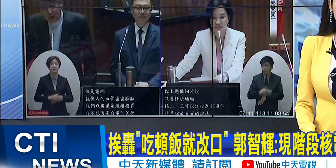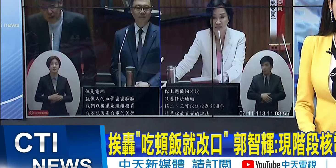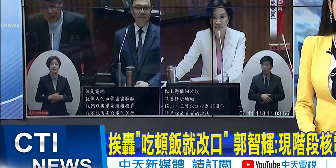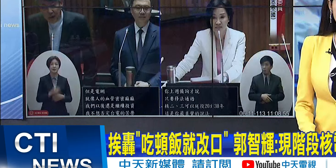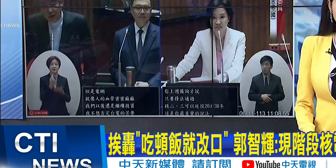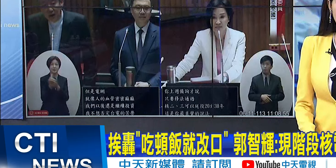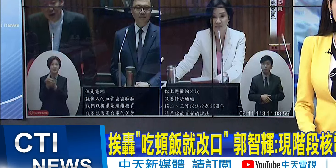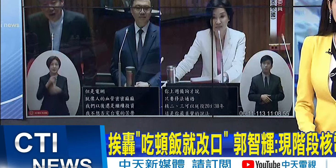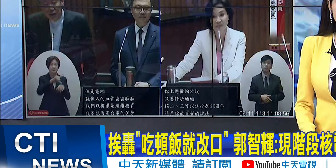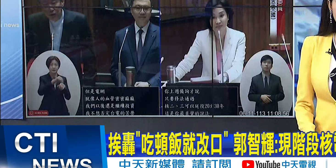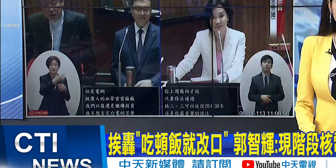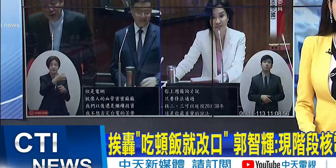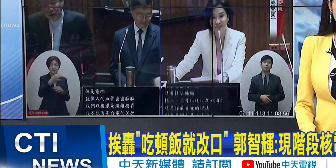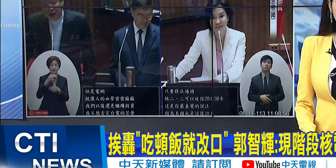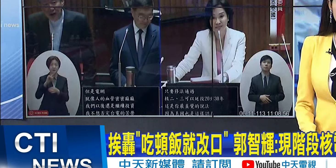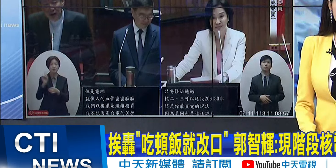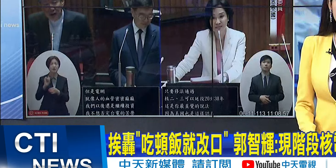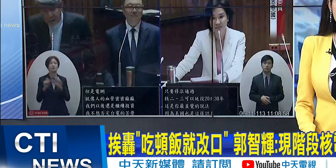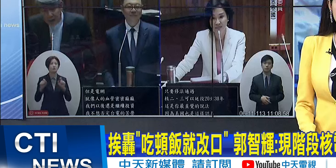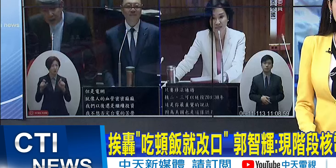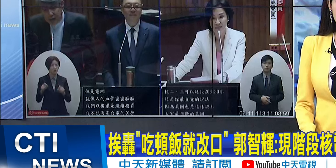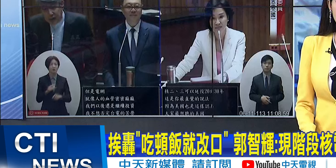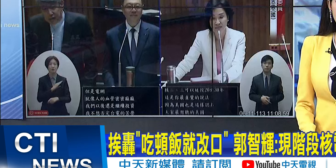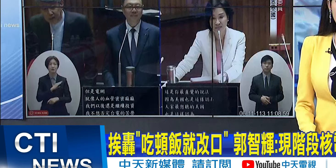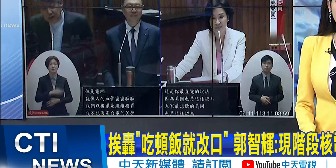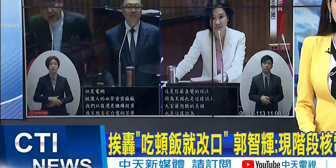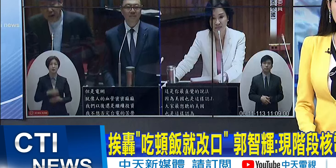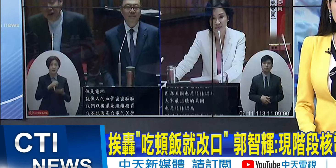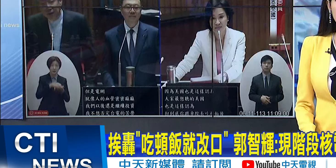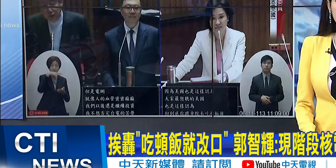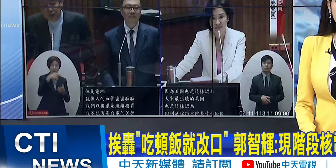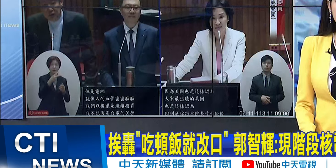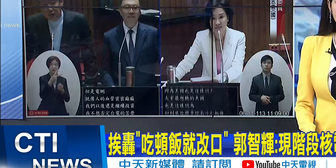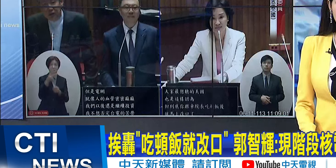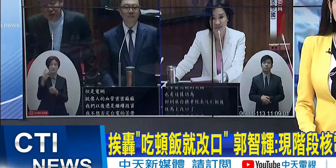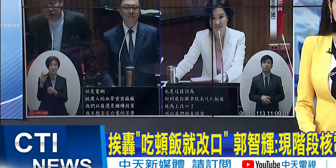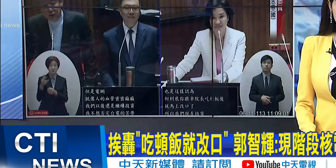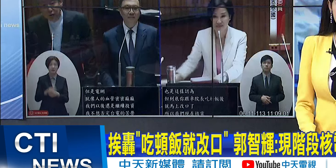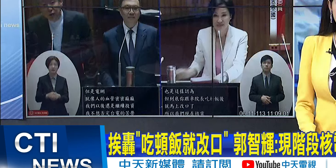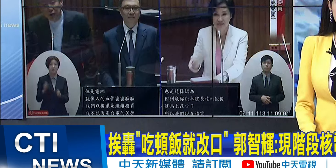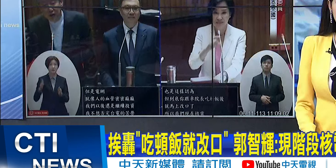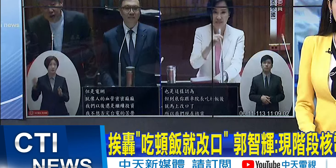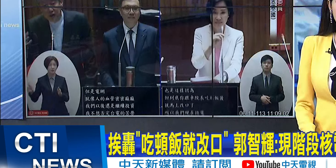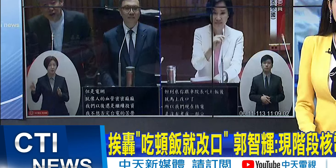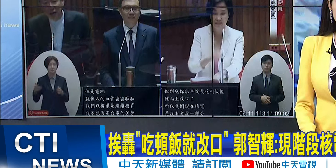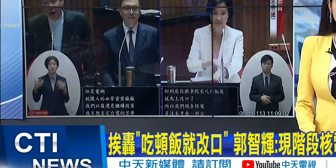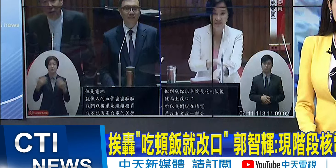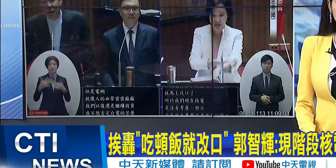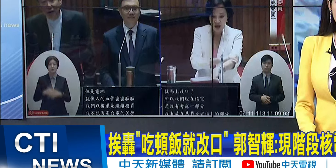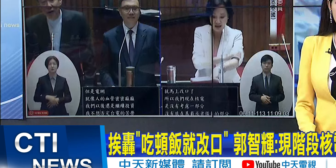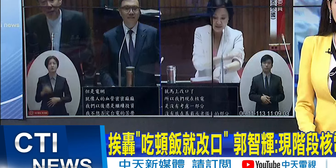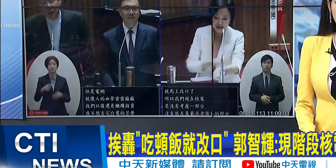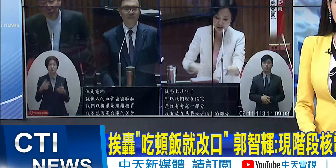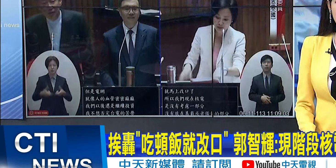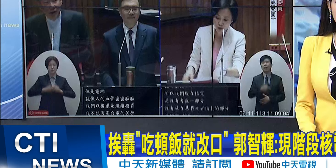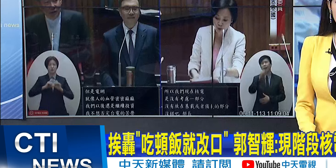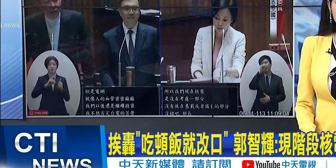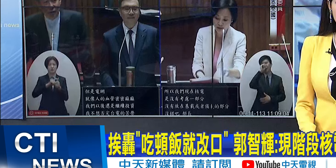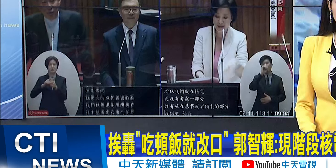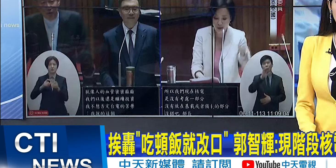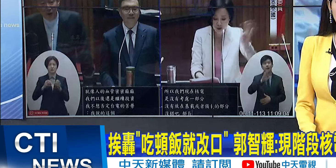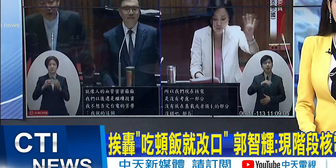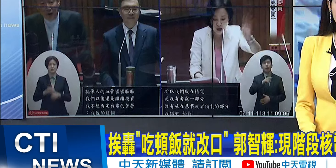不能现在就把核电当作考虑的对象，现行的法律也没有规定可以用这个电。不过柯志恩再进一步来质疑，经